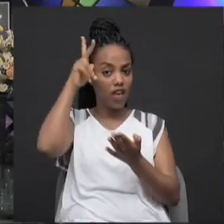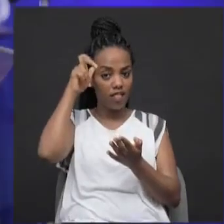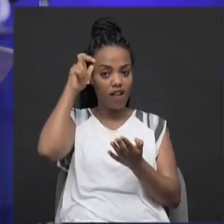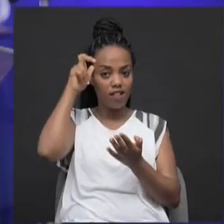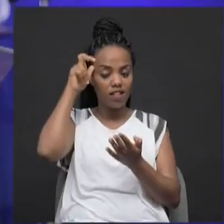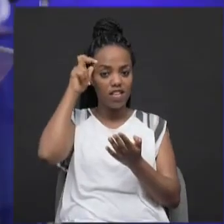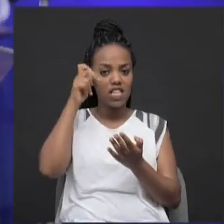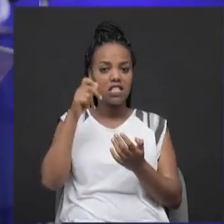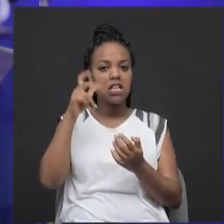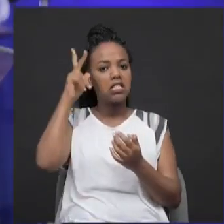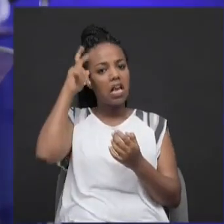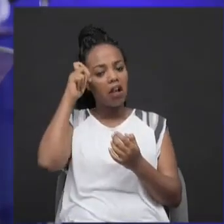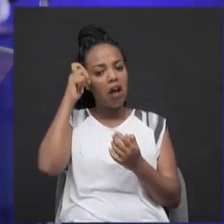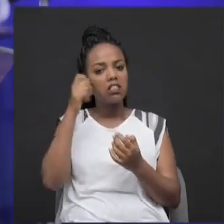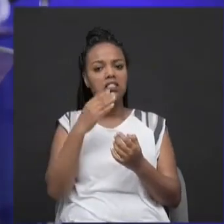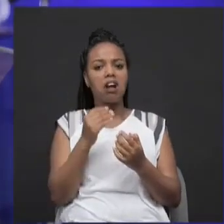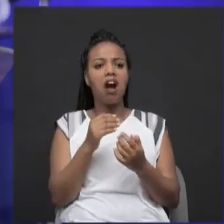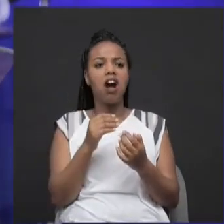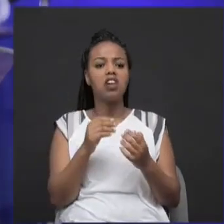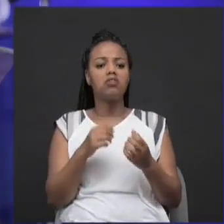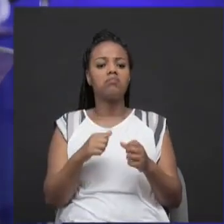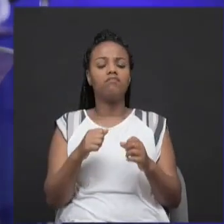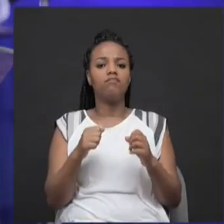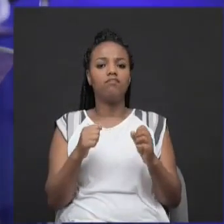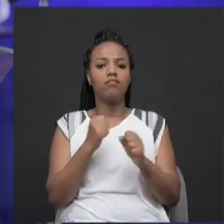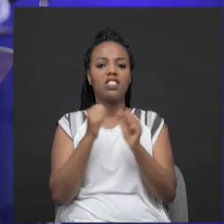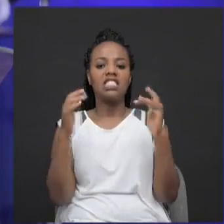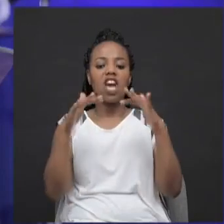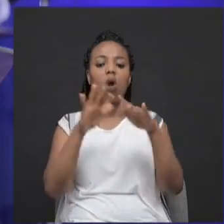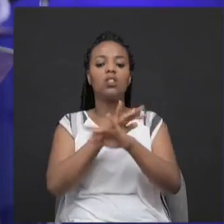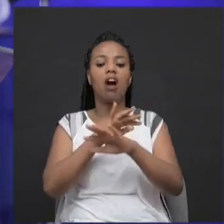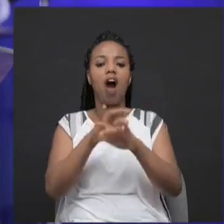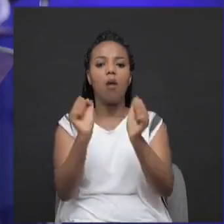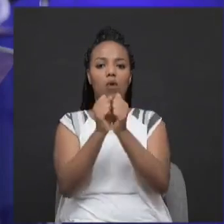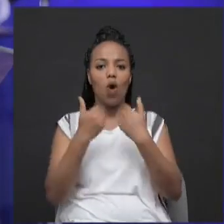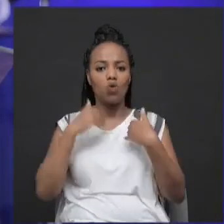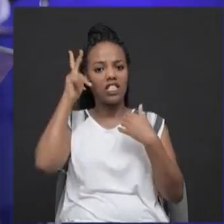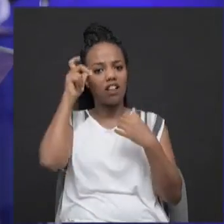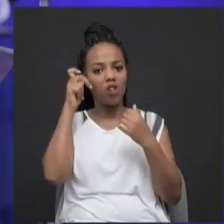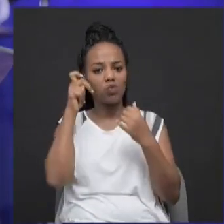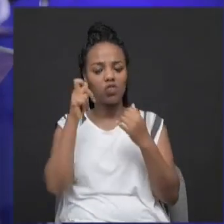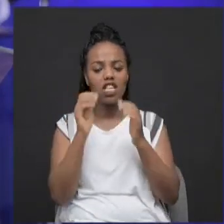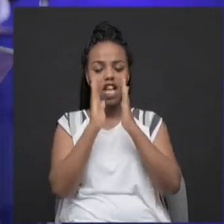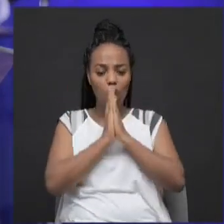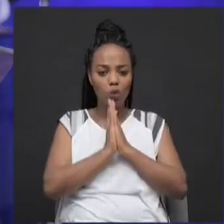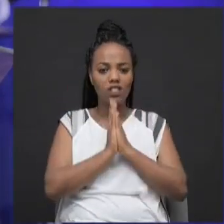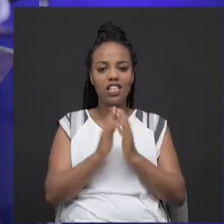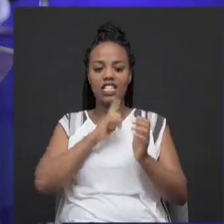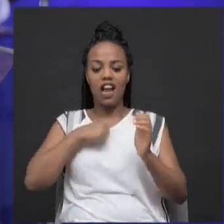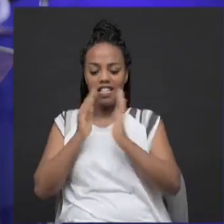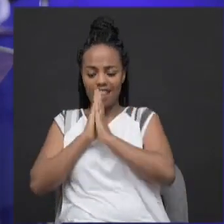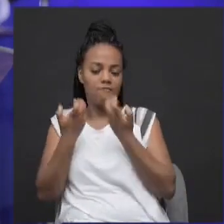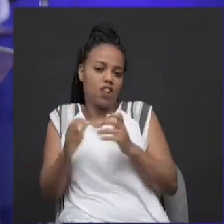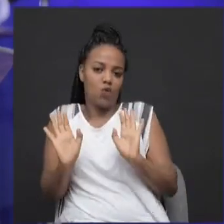ሰይጣን ዲያብሎስና የሚያሰማራቸው አጋንንቶች ጸሎት እንድንጸልይ አይፈልጉም።